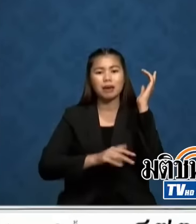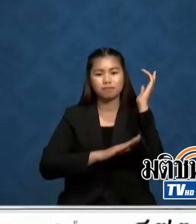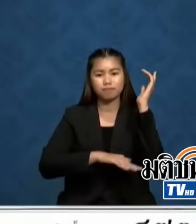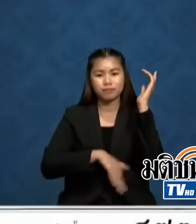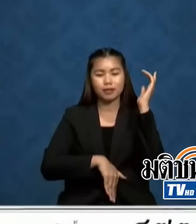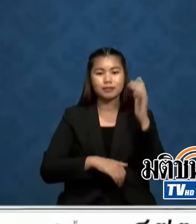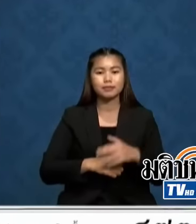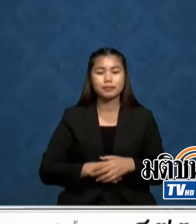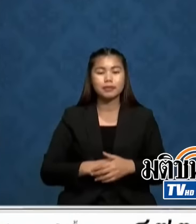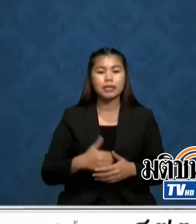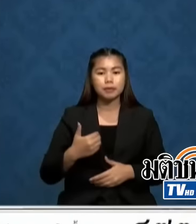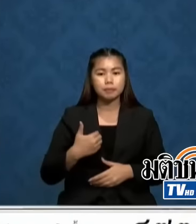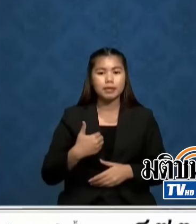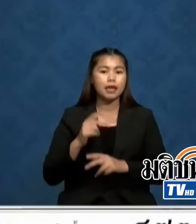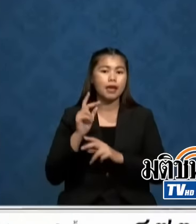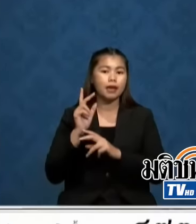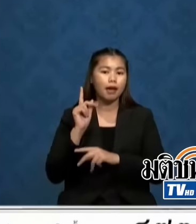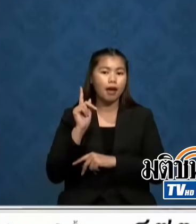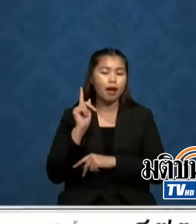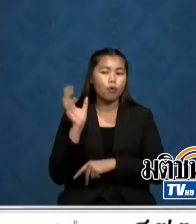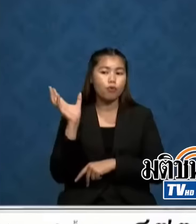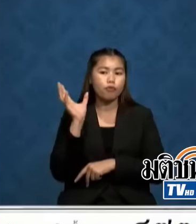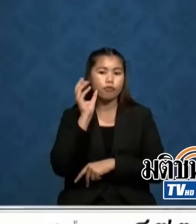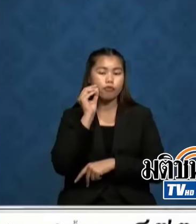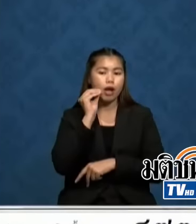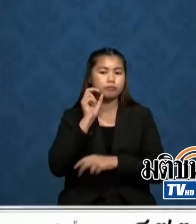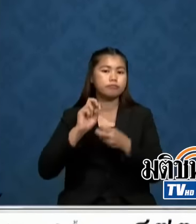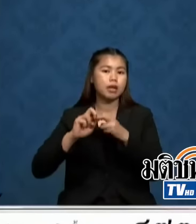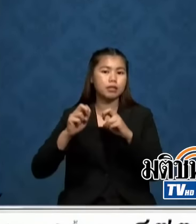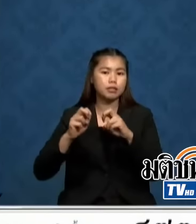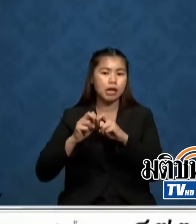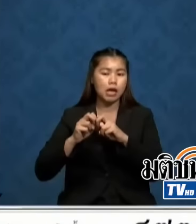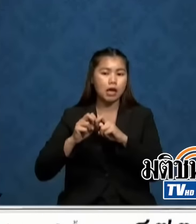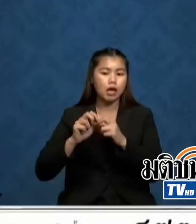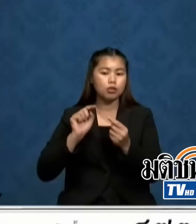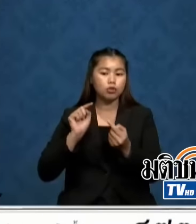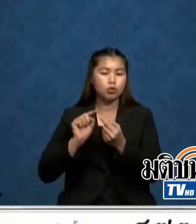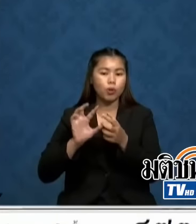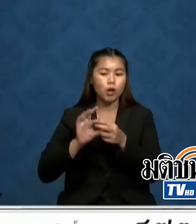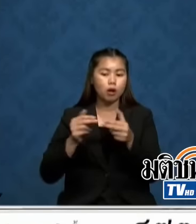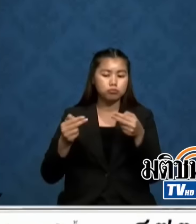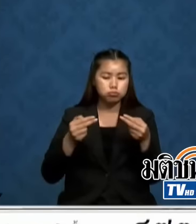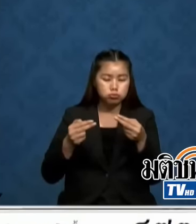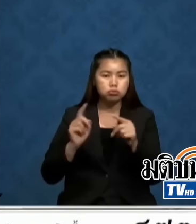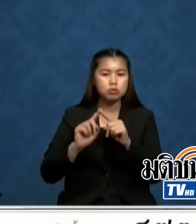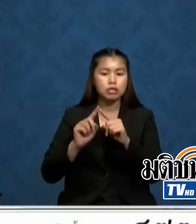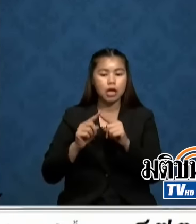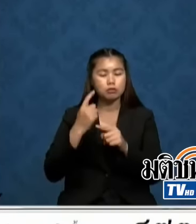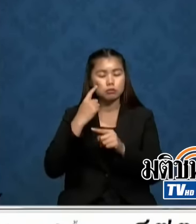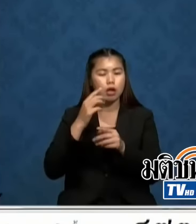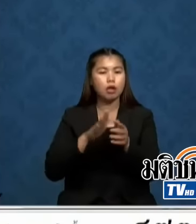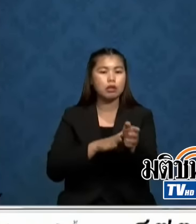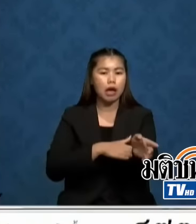ใต้ได้รับทราบรับรู้ปัญหาสถานการณ์ใน 3จังหวัดชายแดนภาคใต้มายาว